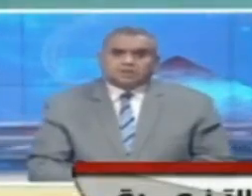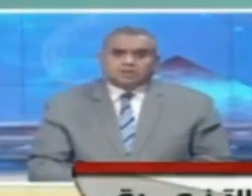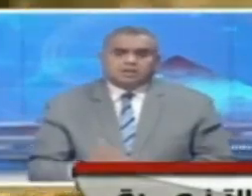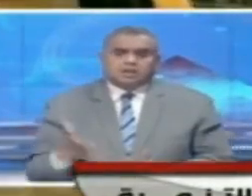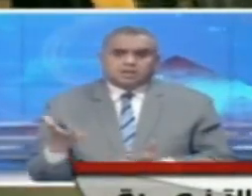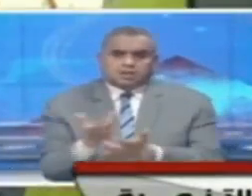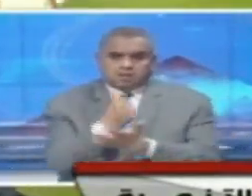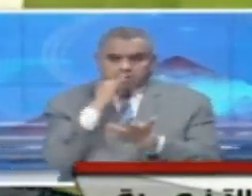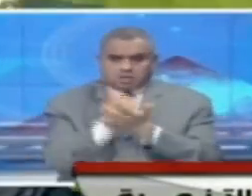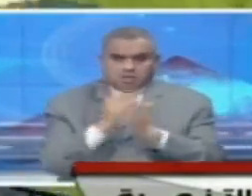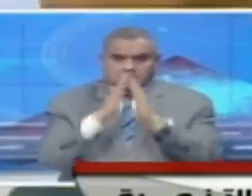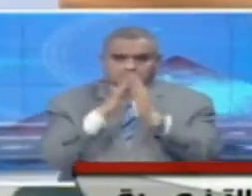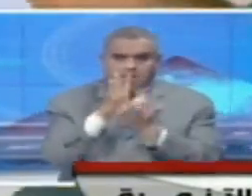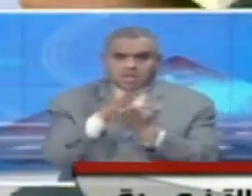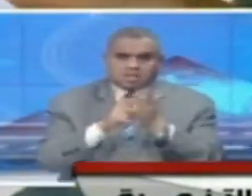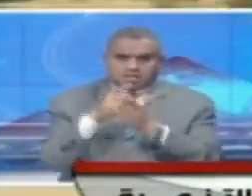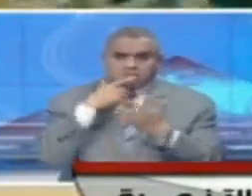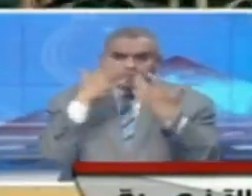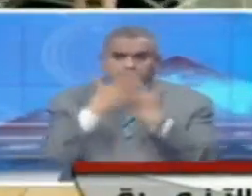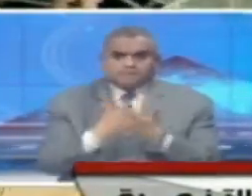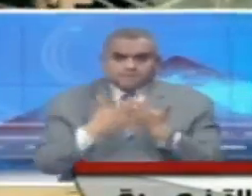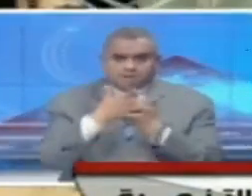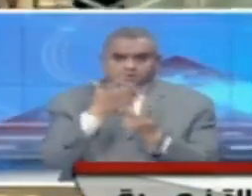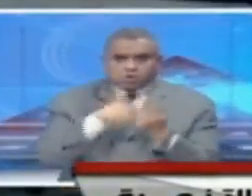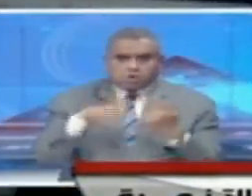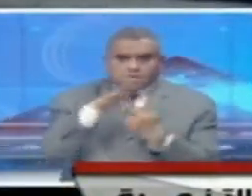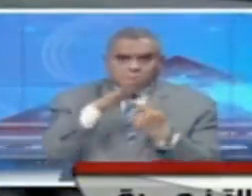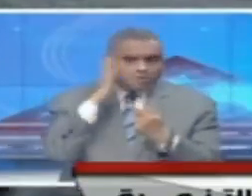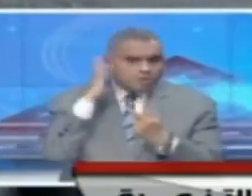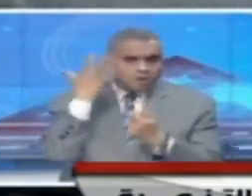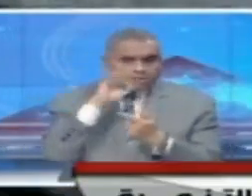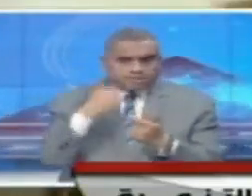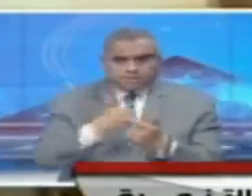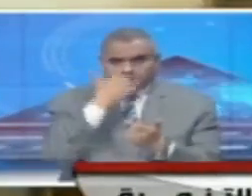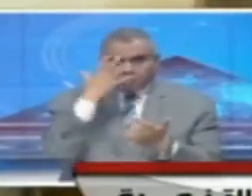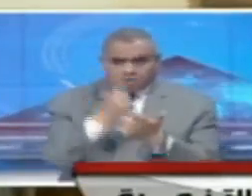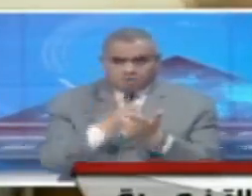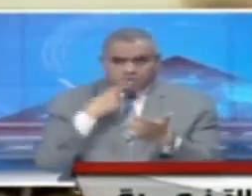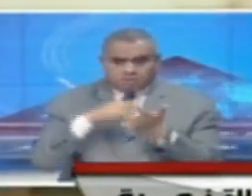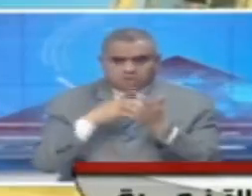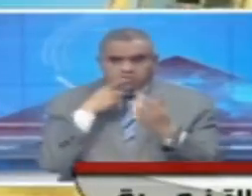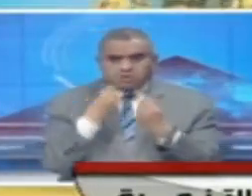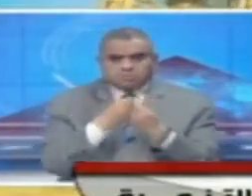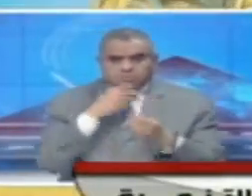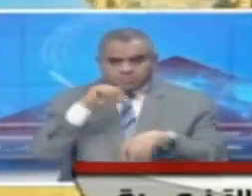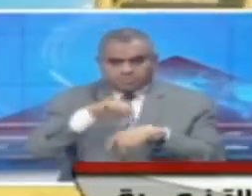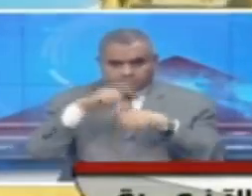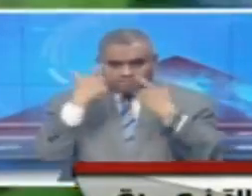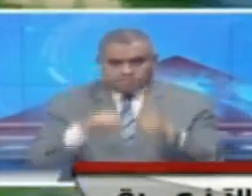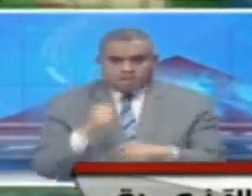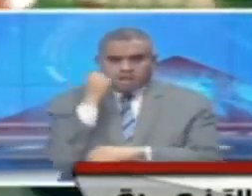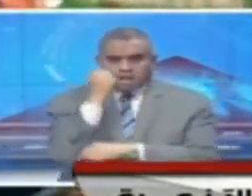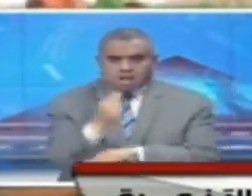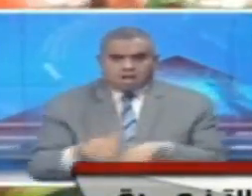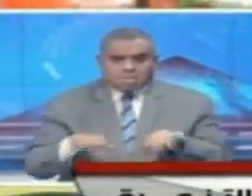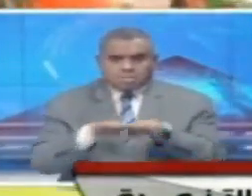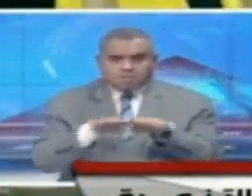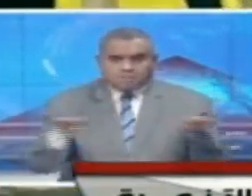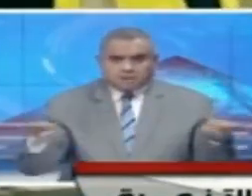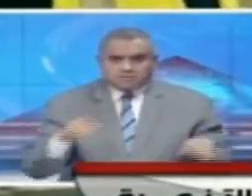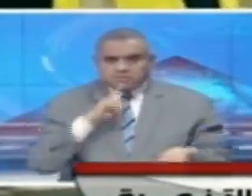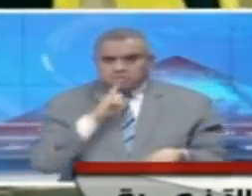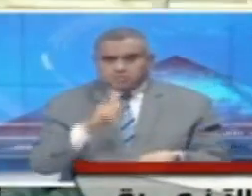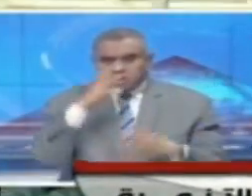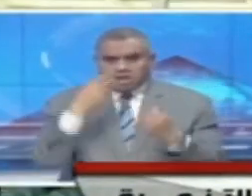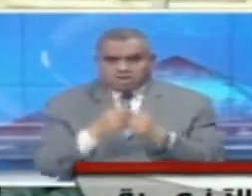انطلق المصريون يدشنون مشروعات قومية امتدت إلى كل شبر من أرض الوطن ليؤكدوا على